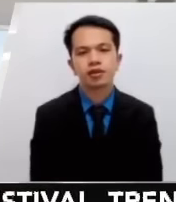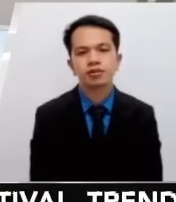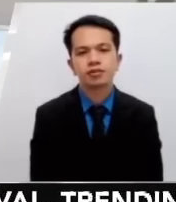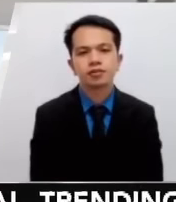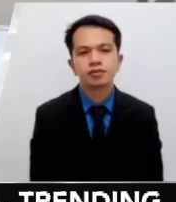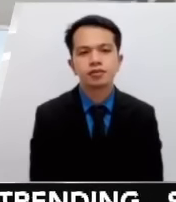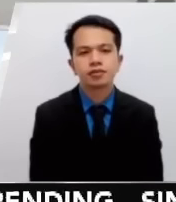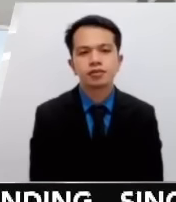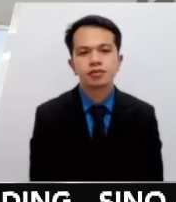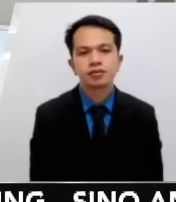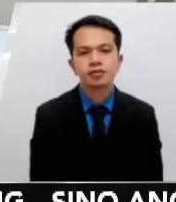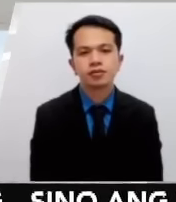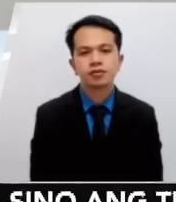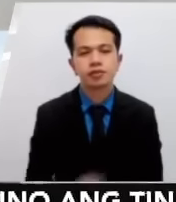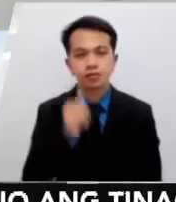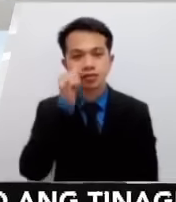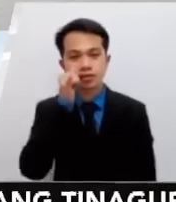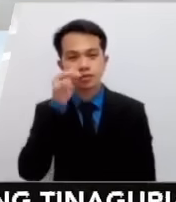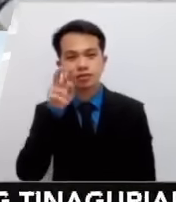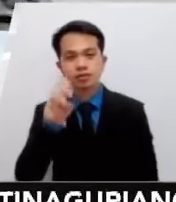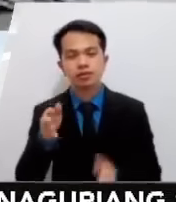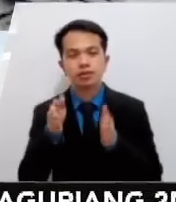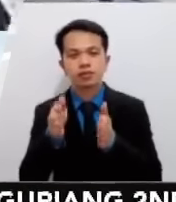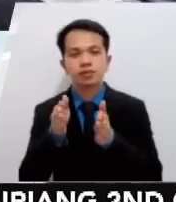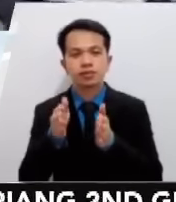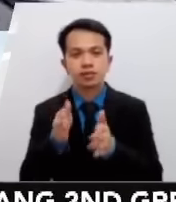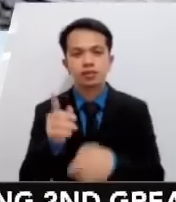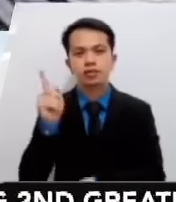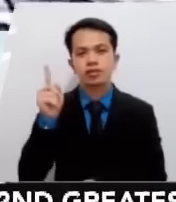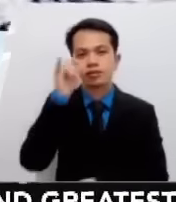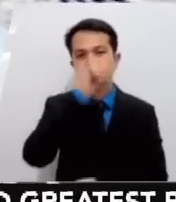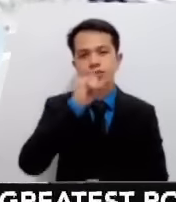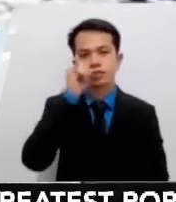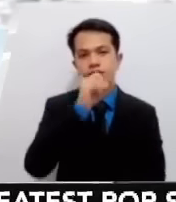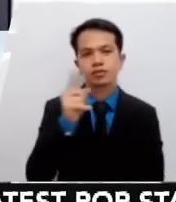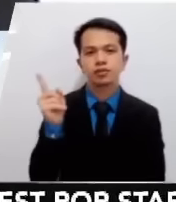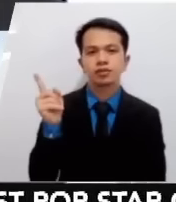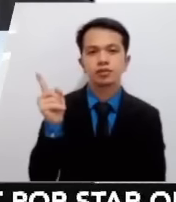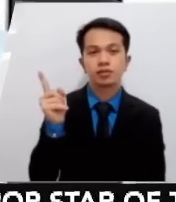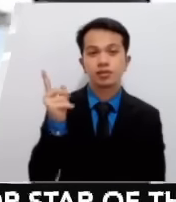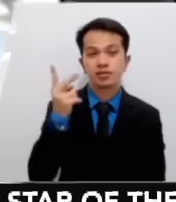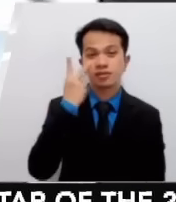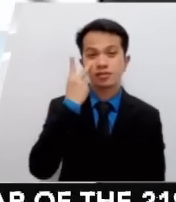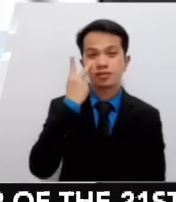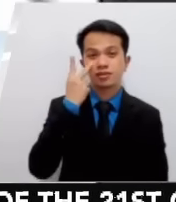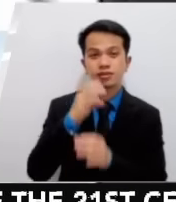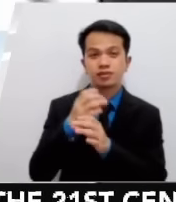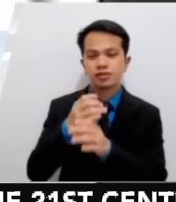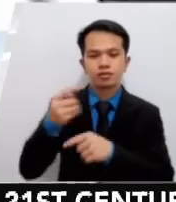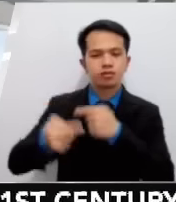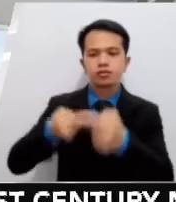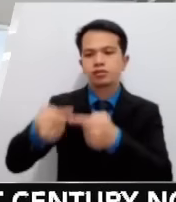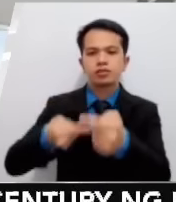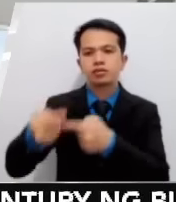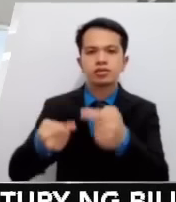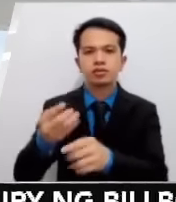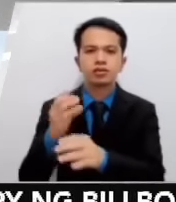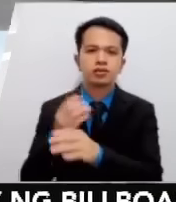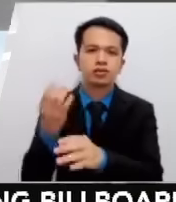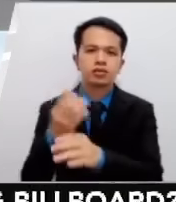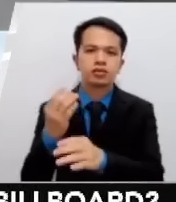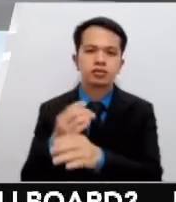Sa kuha ng CCTV sa isang kalsada sa Gimbal, Iloilo, makikita ang ilang beses na pagbaligtad ng isang SUV. Yan